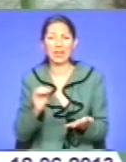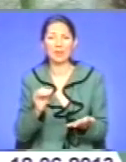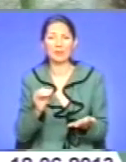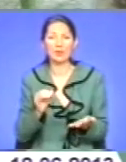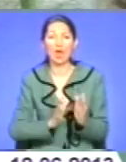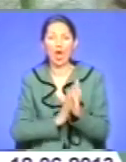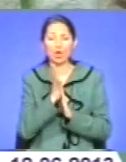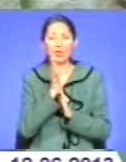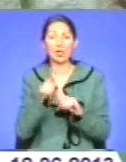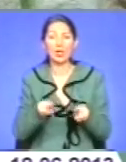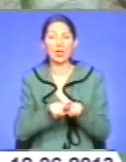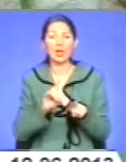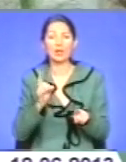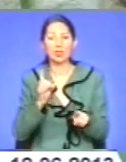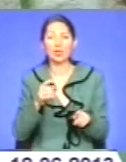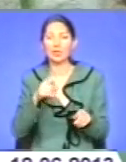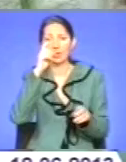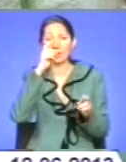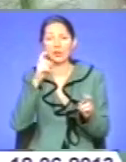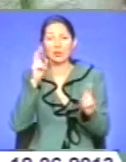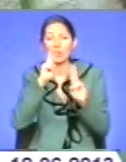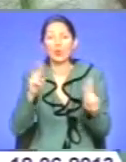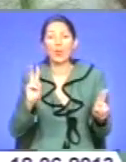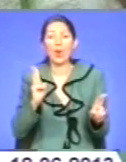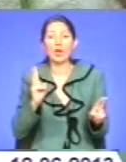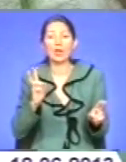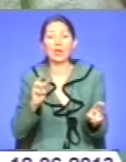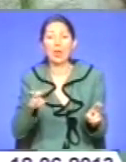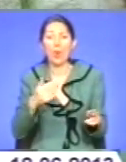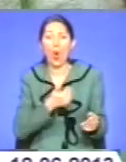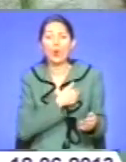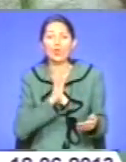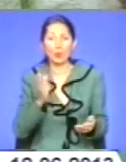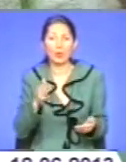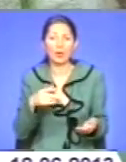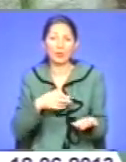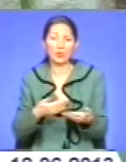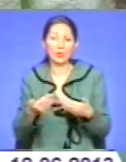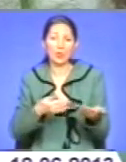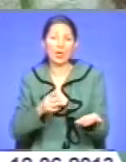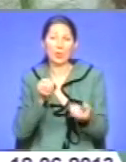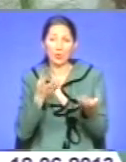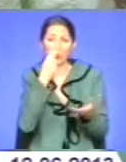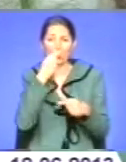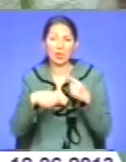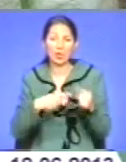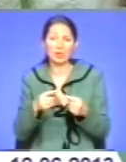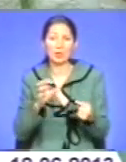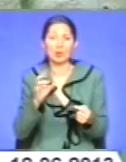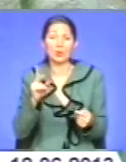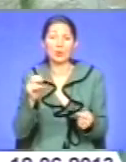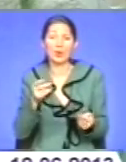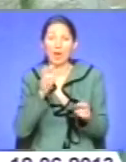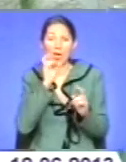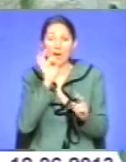І росте така дитина, і невідомо, ким вона хоче бути. Вона йде просто традицією, так? Вона йде по ситуаційному такому якби підході. Вони кажуть, я не знаю,